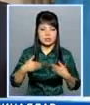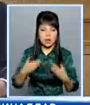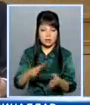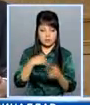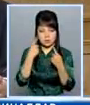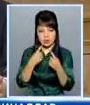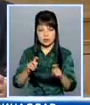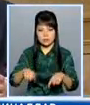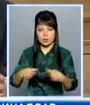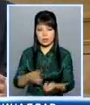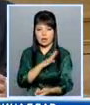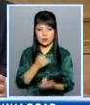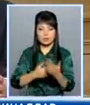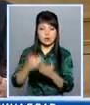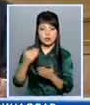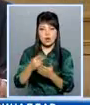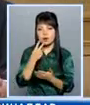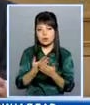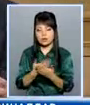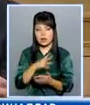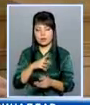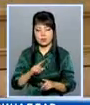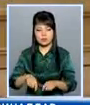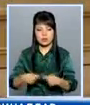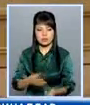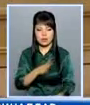келісімін дамытуға қосқан үлесін жоғары бағалады.